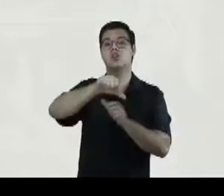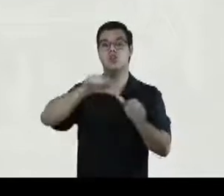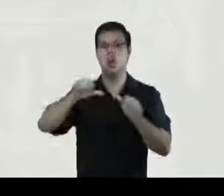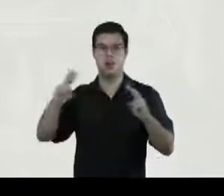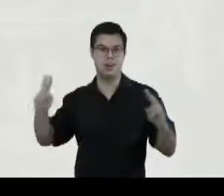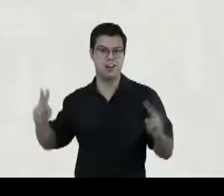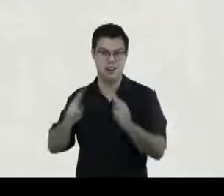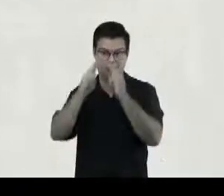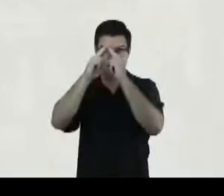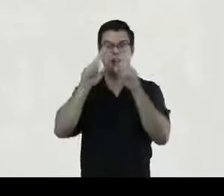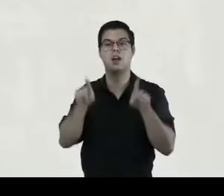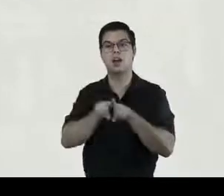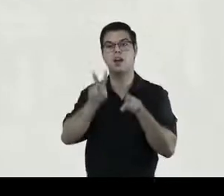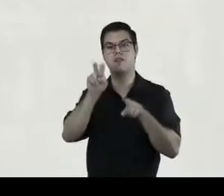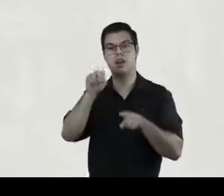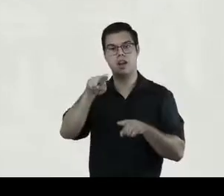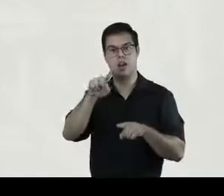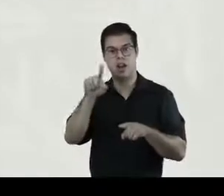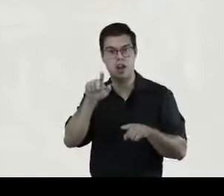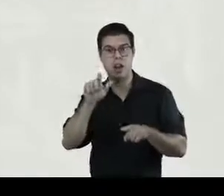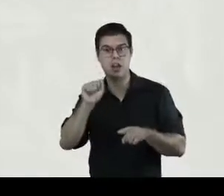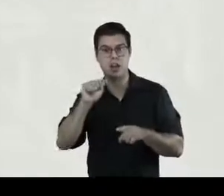l'époque.